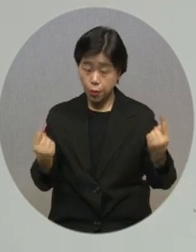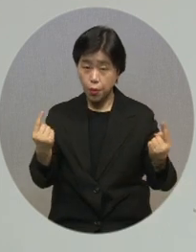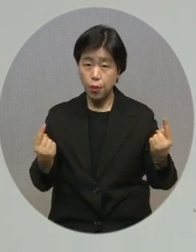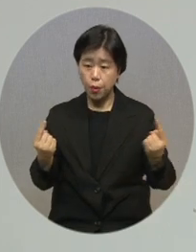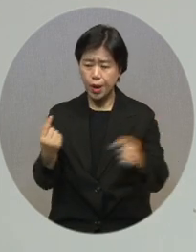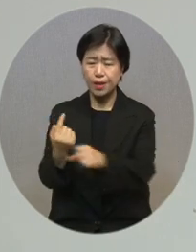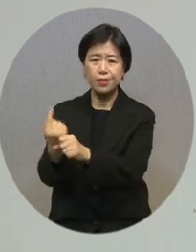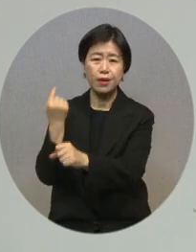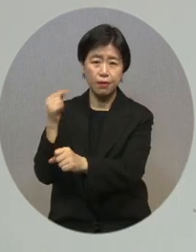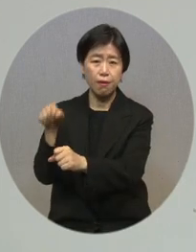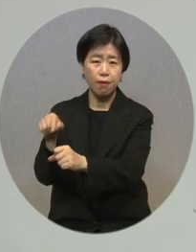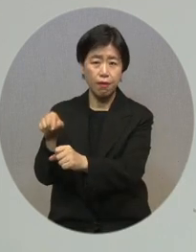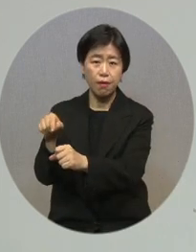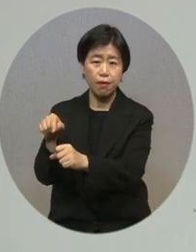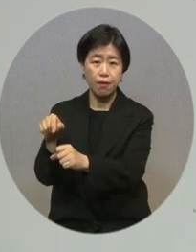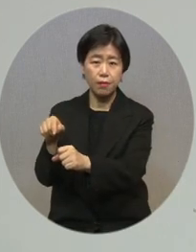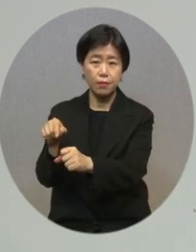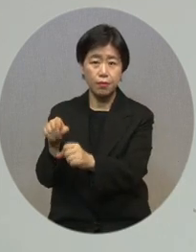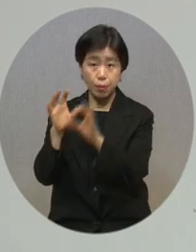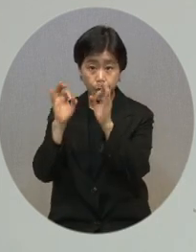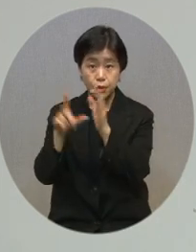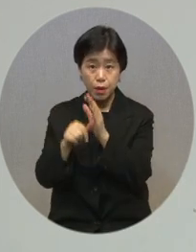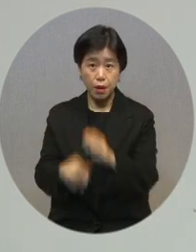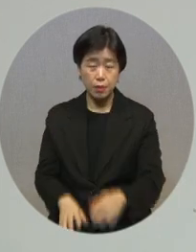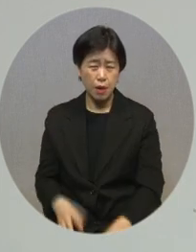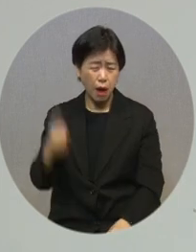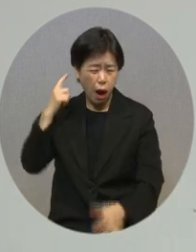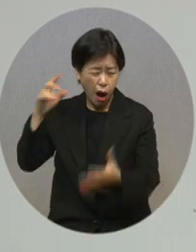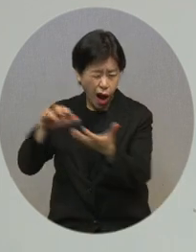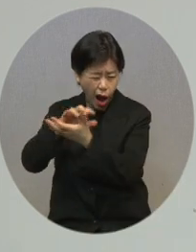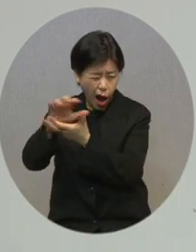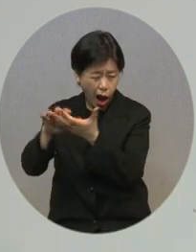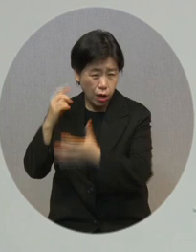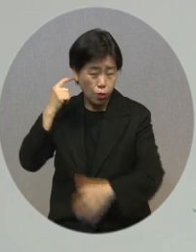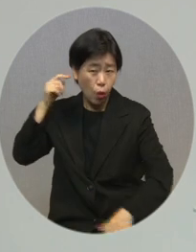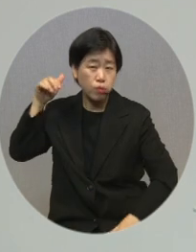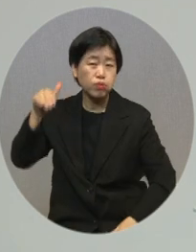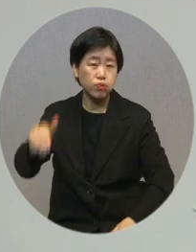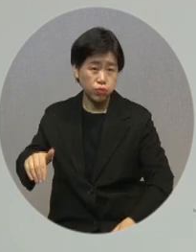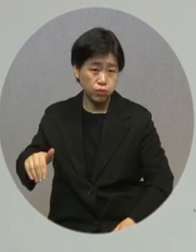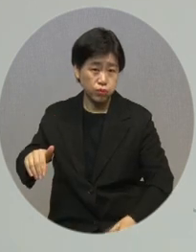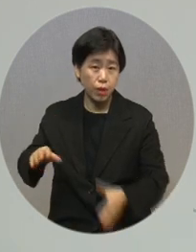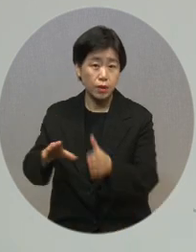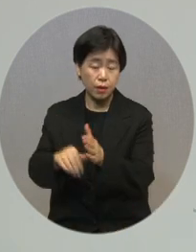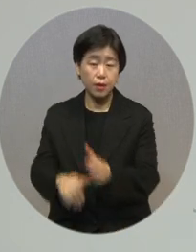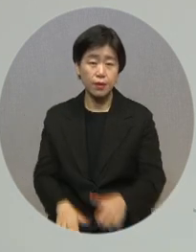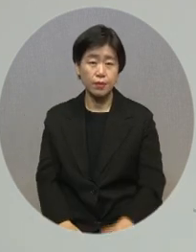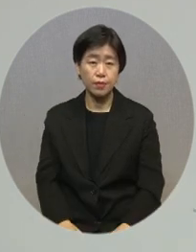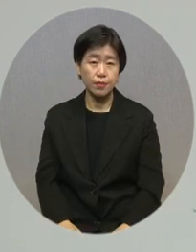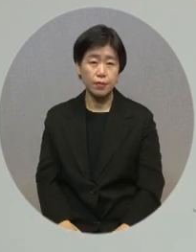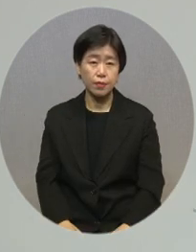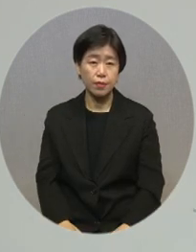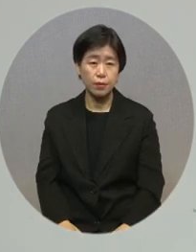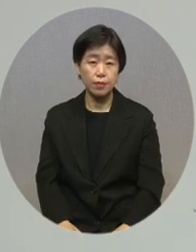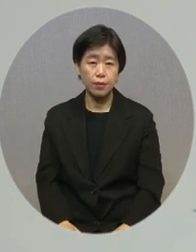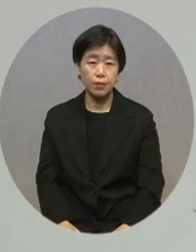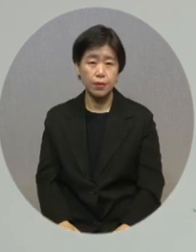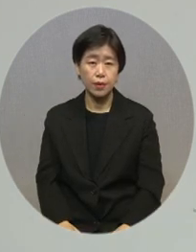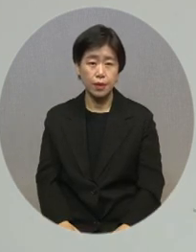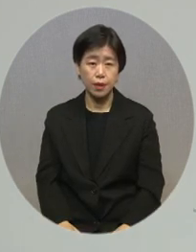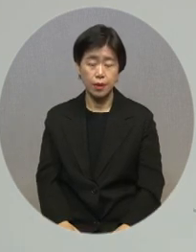2017년보다 그 작년 기준으로 소음성 난청 같은 경우는 그 소음성